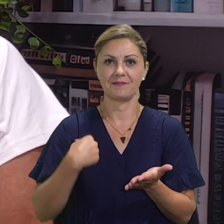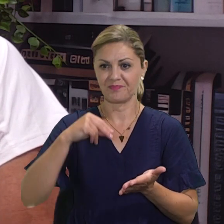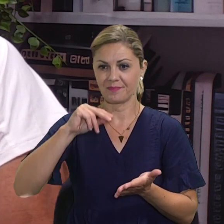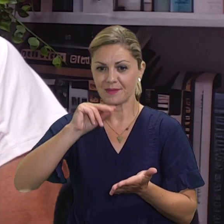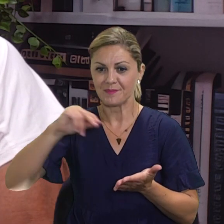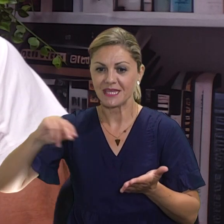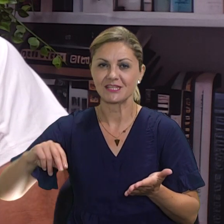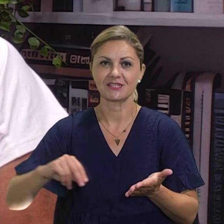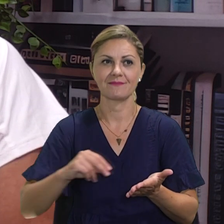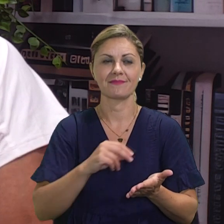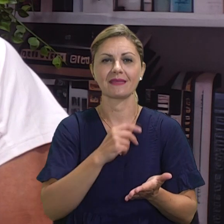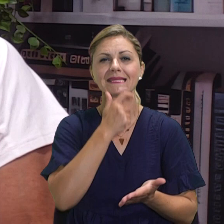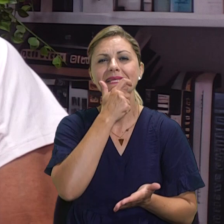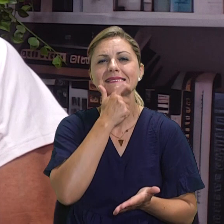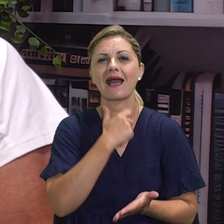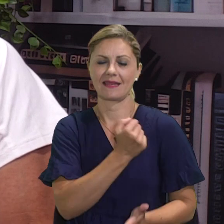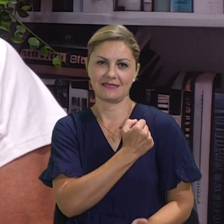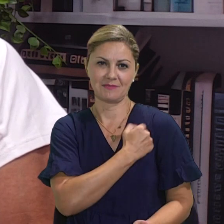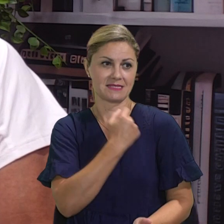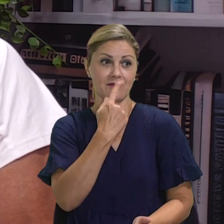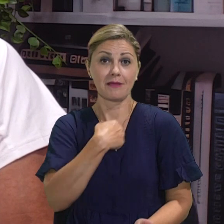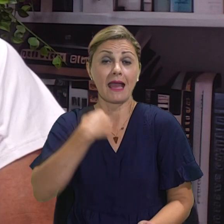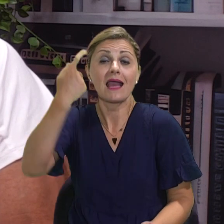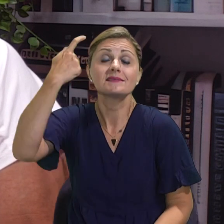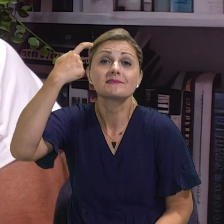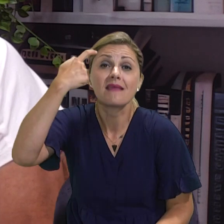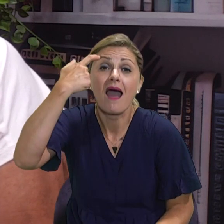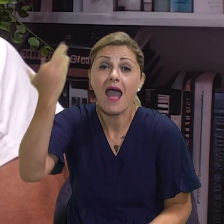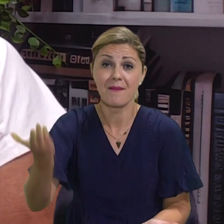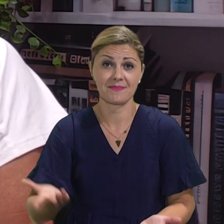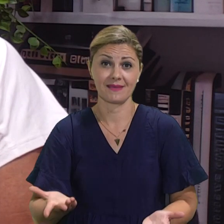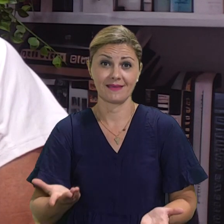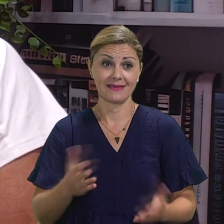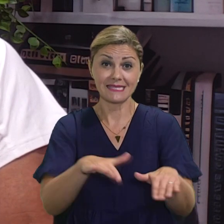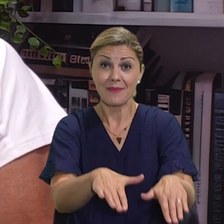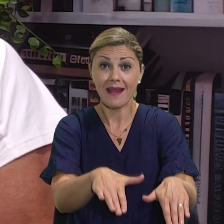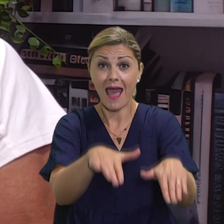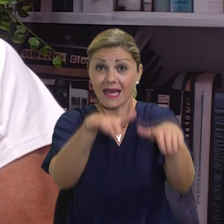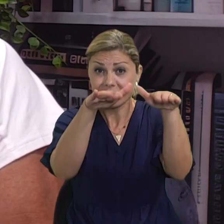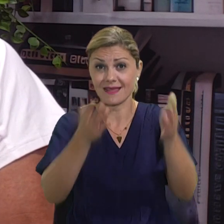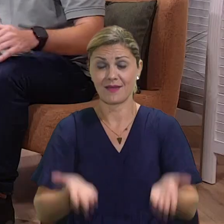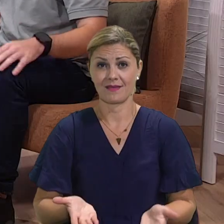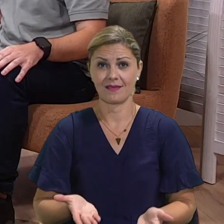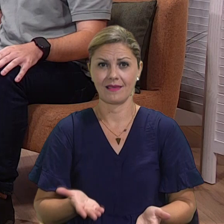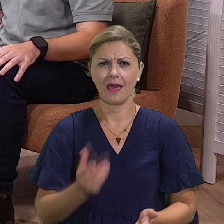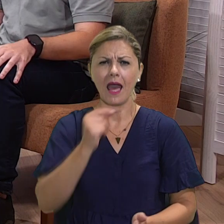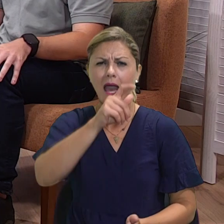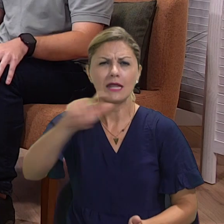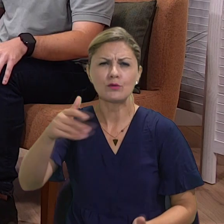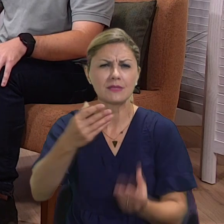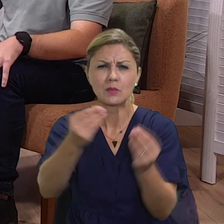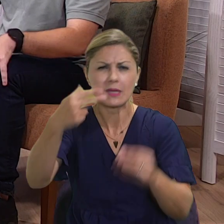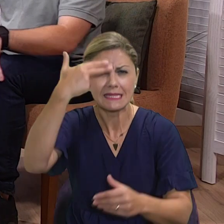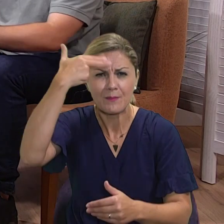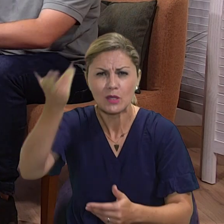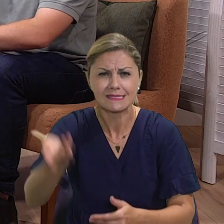na nekom standardu, na nekom dijalektu, ti moraš dobro poznavati taj dijalekt. Ili se događa često da ljudi baš i